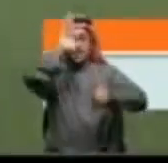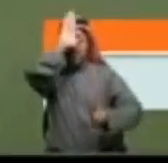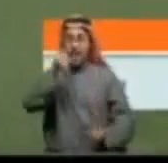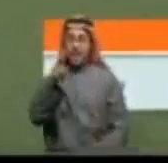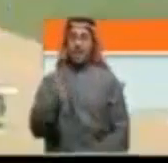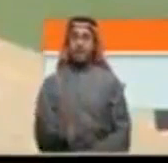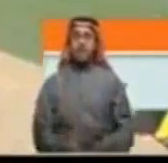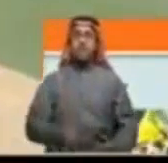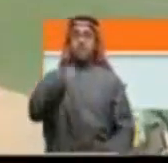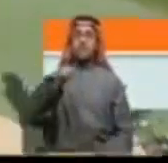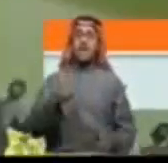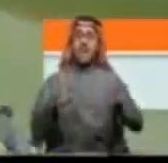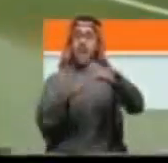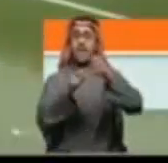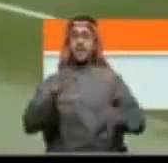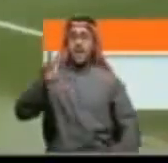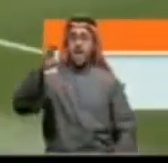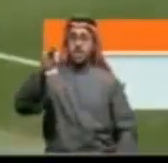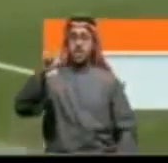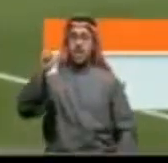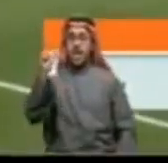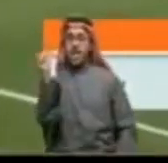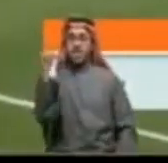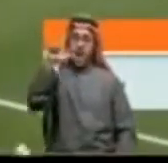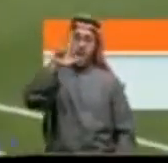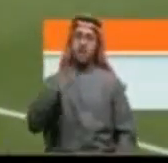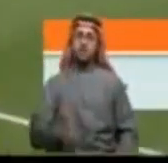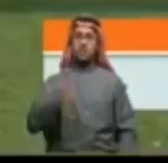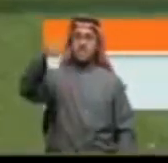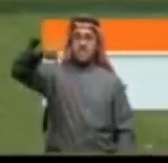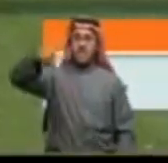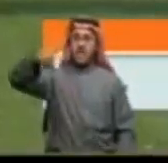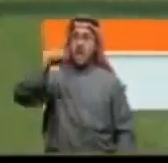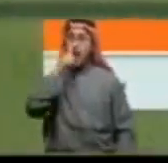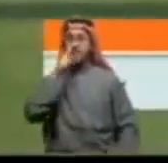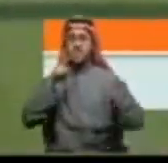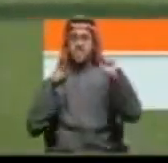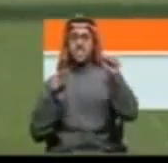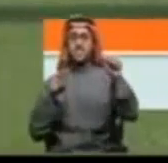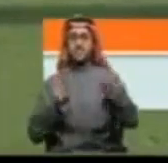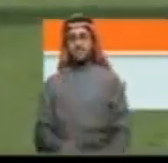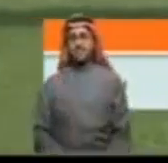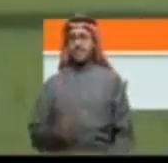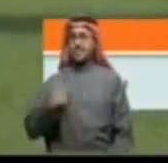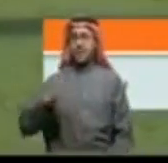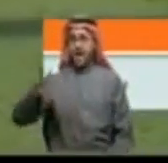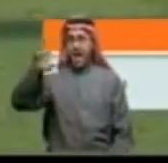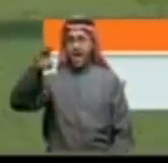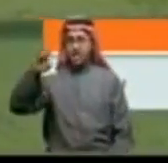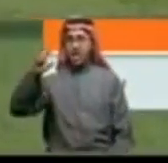على نظيره الجندل بستة أهداف دون مقابل، تناوب على تسجيلها كل من عبد الرزاق حمد الله وأحمد